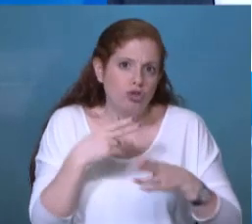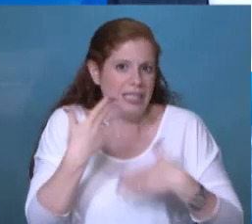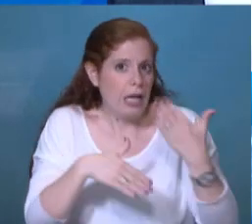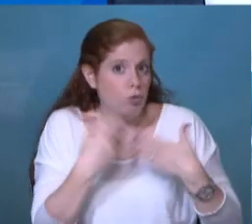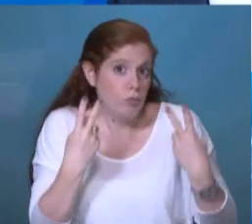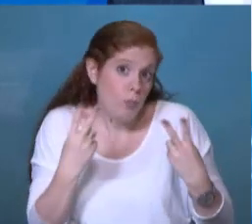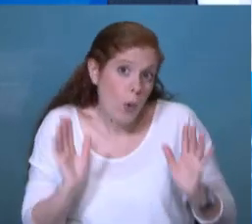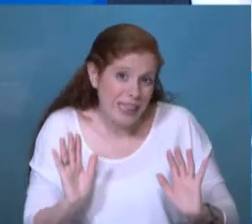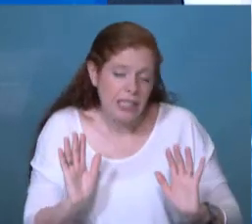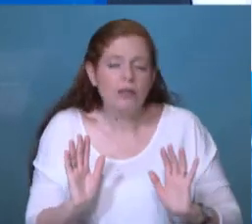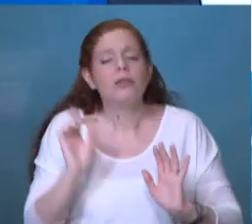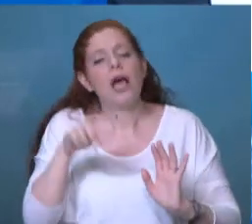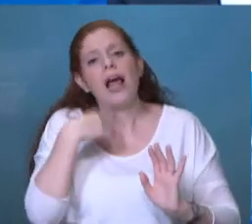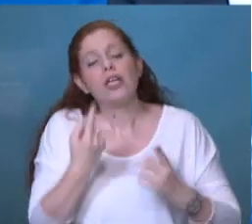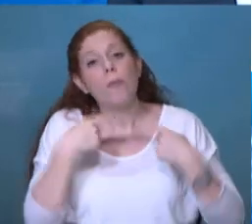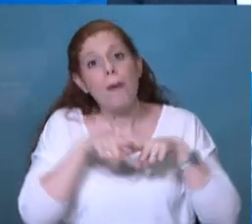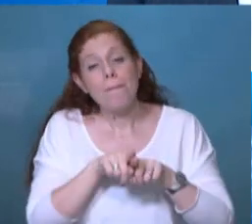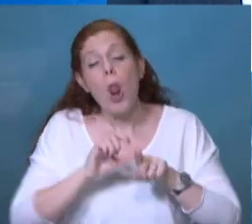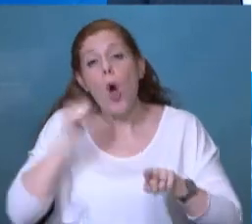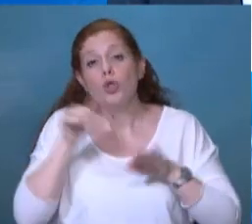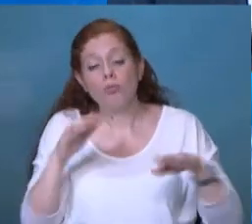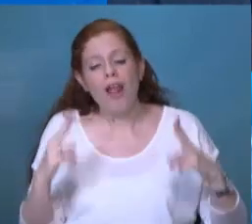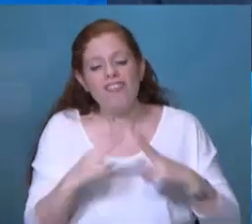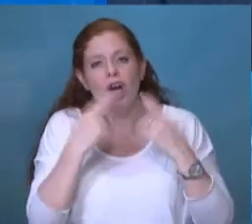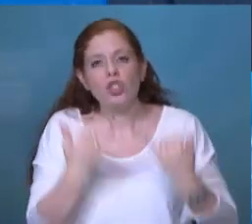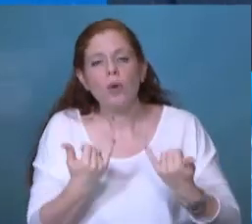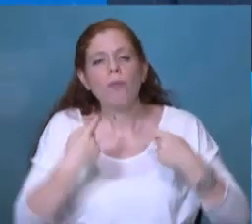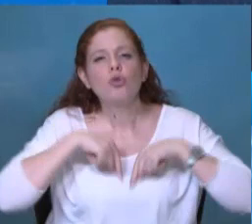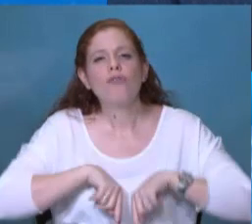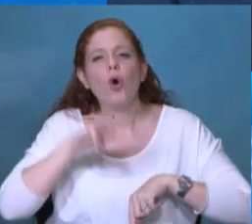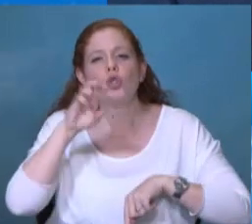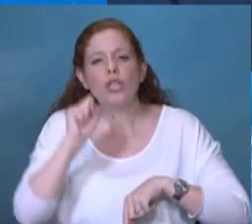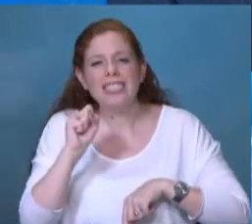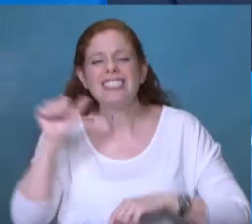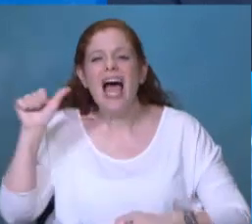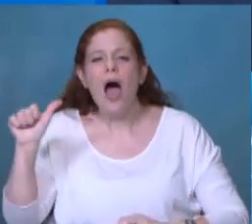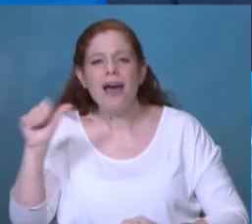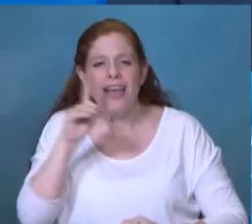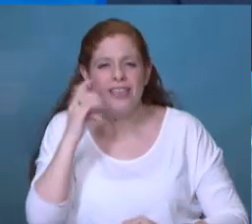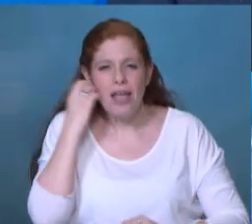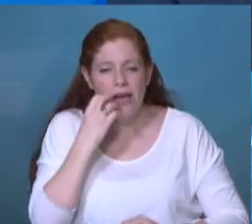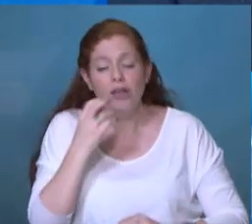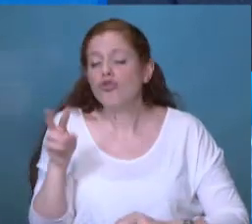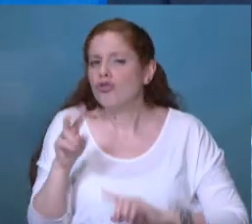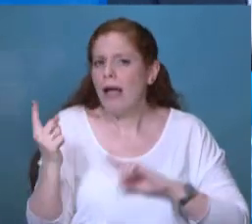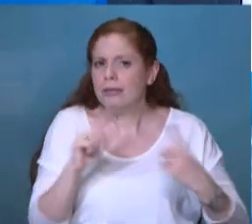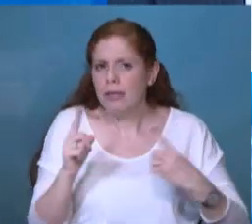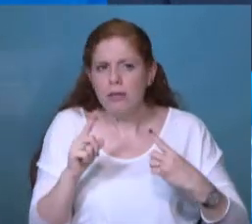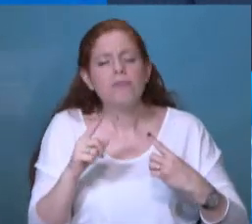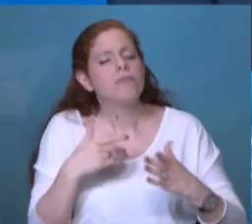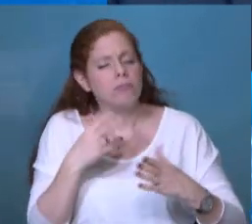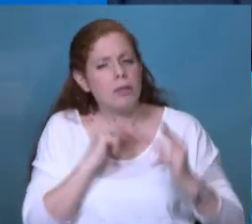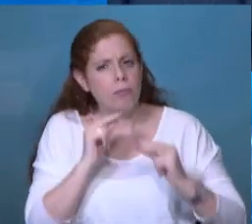צריך לומר, במקביל, ראש הממשלה נפגש היום עם יושב ראש ש"ס אריה דרעי. שני הצדדים מדווחים בפגישה הזאת על התקדמות משמעותית בין